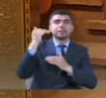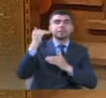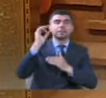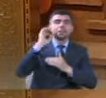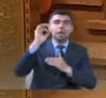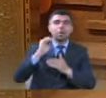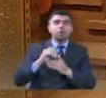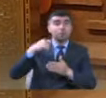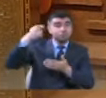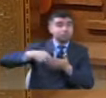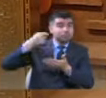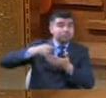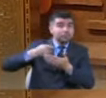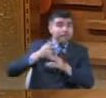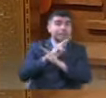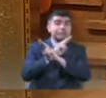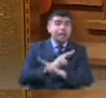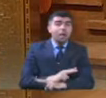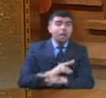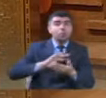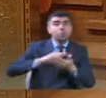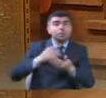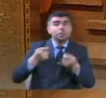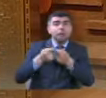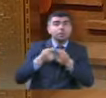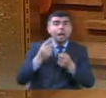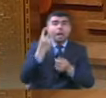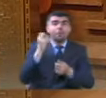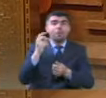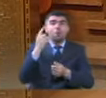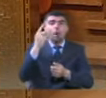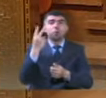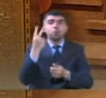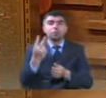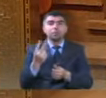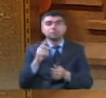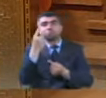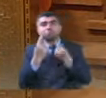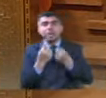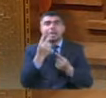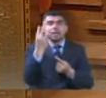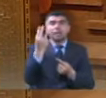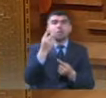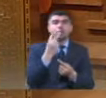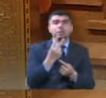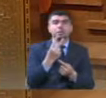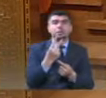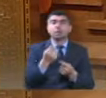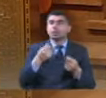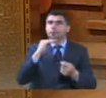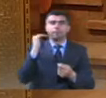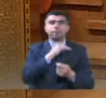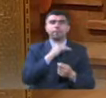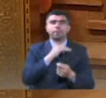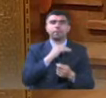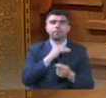الاداء ديالنا ديال التقاعد الى ما درناش الاصلاحات من هنا ل 2021 ولا 23 غيوقف، لابد من الاصلاح. هذا